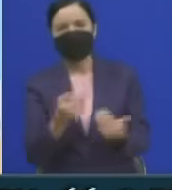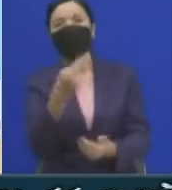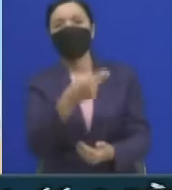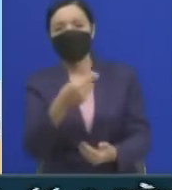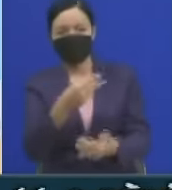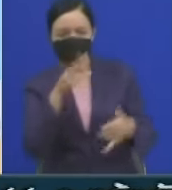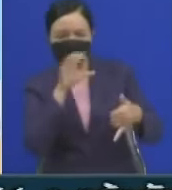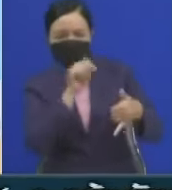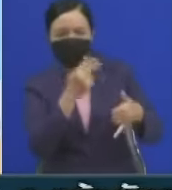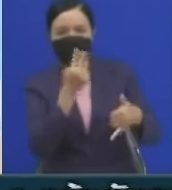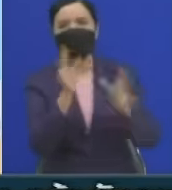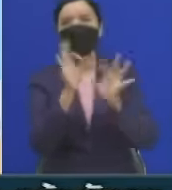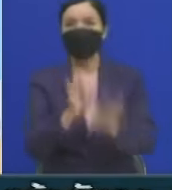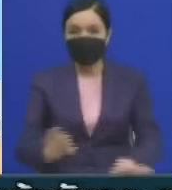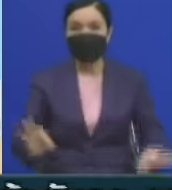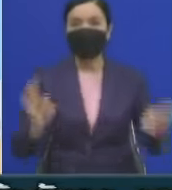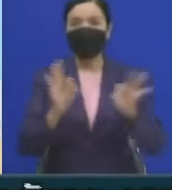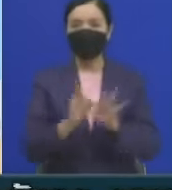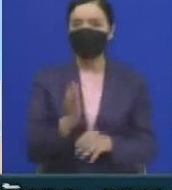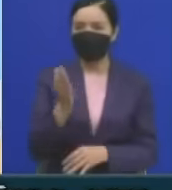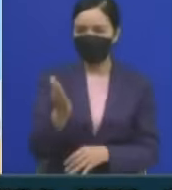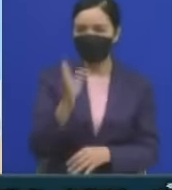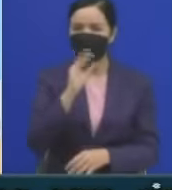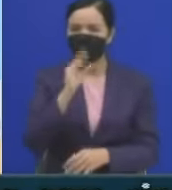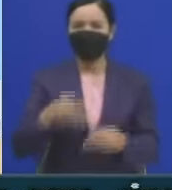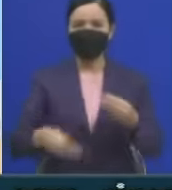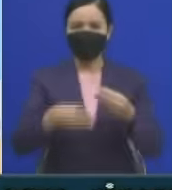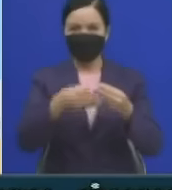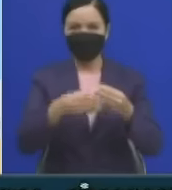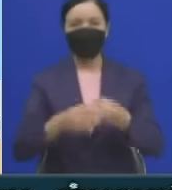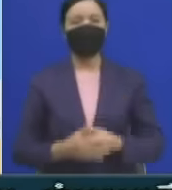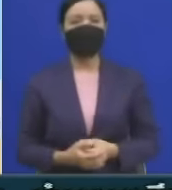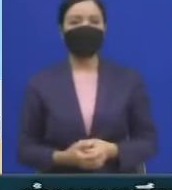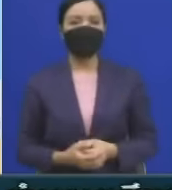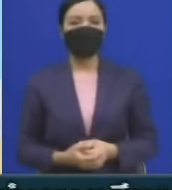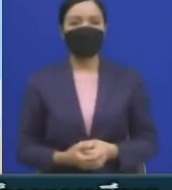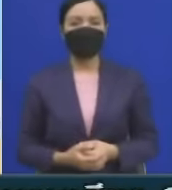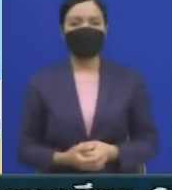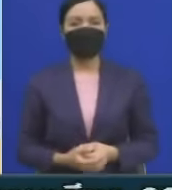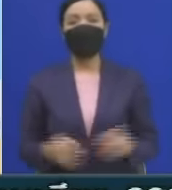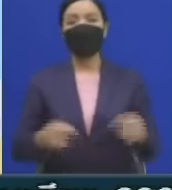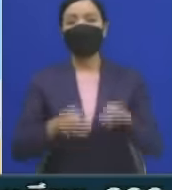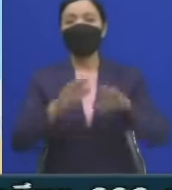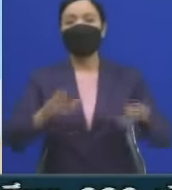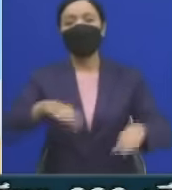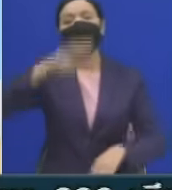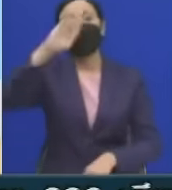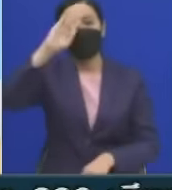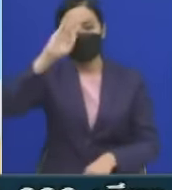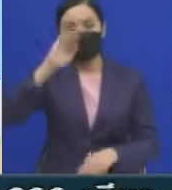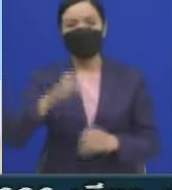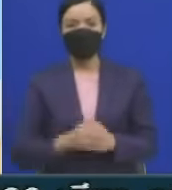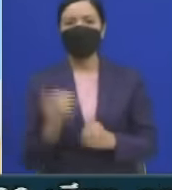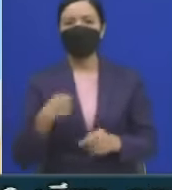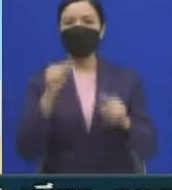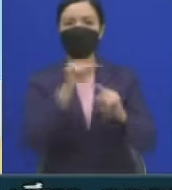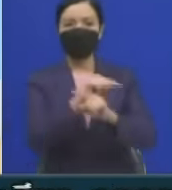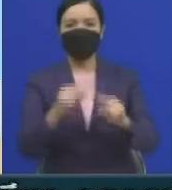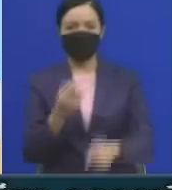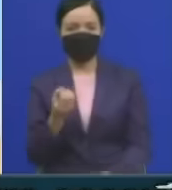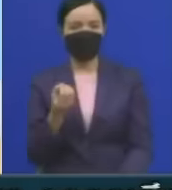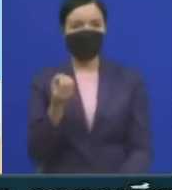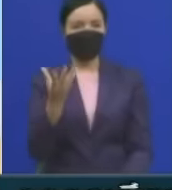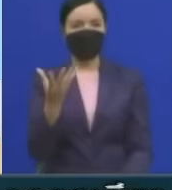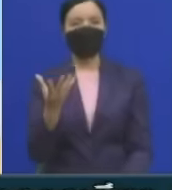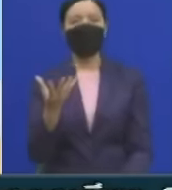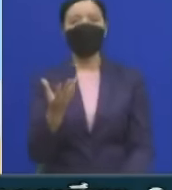ยมันสังเกตอันนี้สำคัญมากฟังเสียงเพิ่มเติมค่ะ สัดส่วนของผู้ป่วยเด็กเนี่ยมีเปอร์เซ็นต์ที่สูง